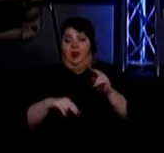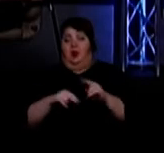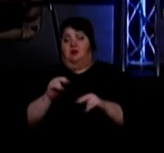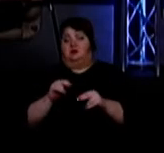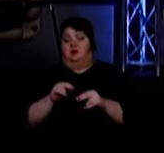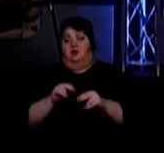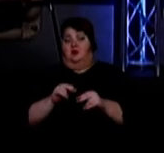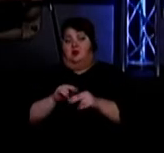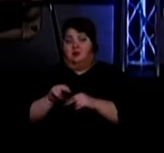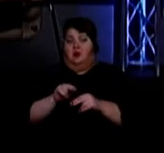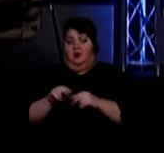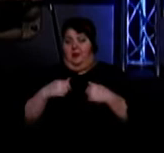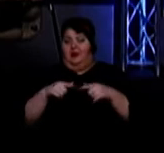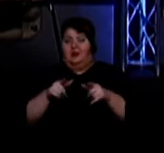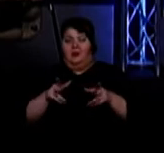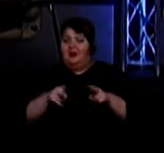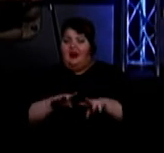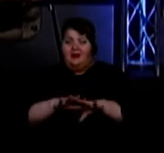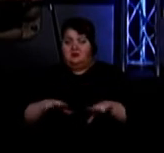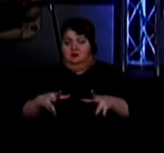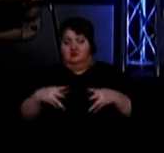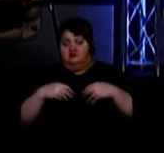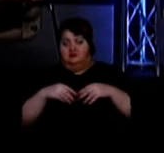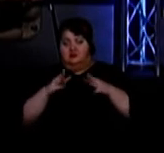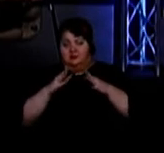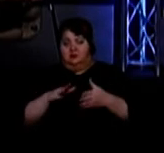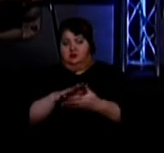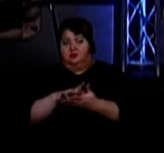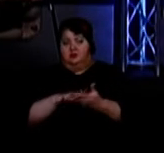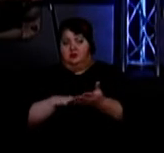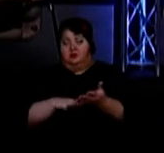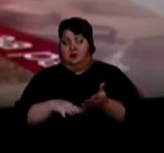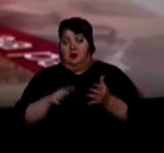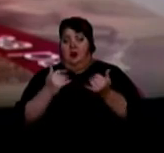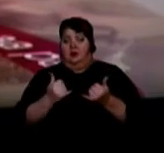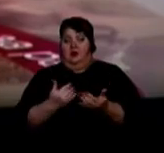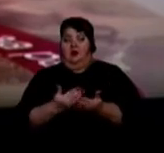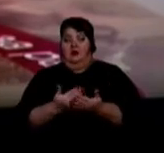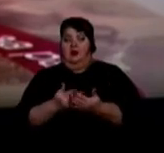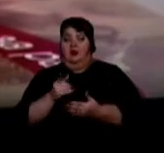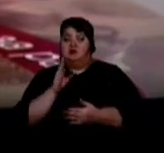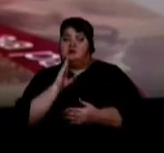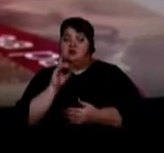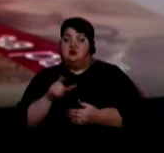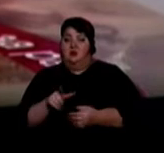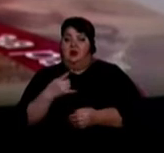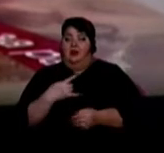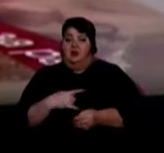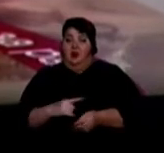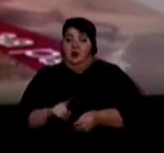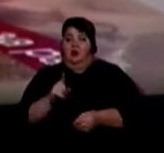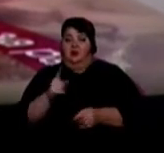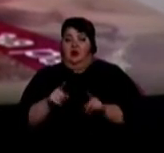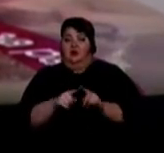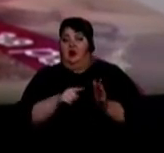жінку на те, що ми тебе не залишимо, ми будемо з тобою. Зараз, наприклад, ця дівчинка, вона народила, в неї